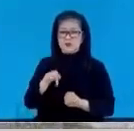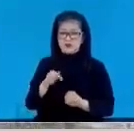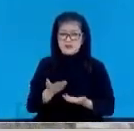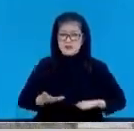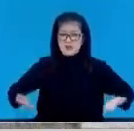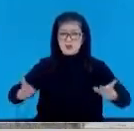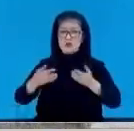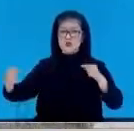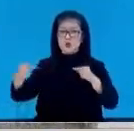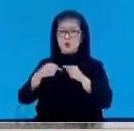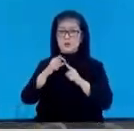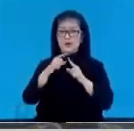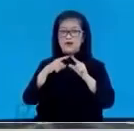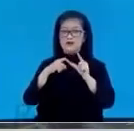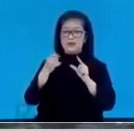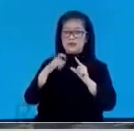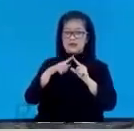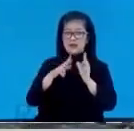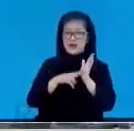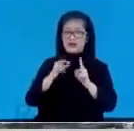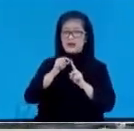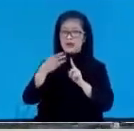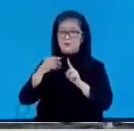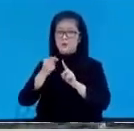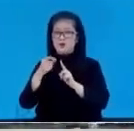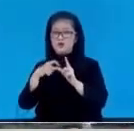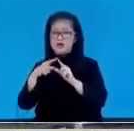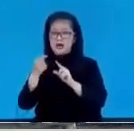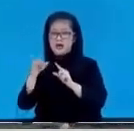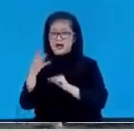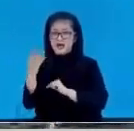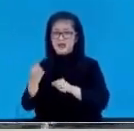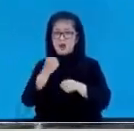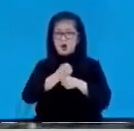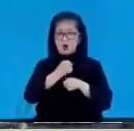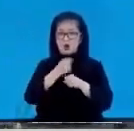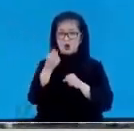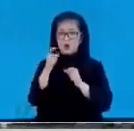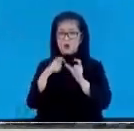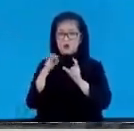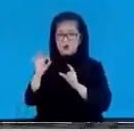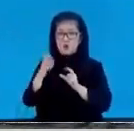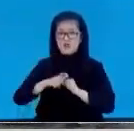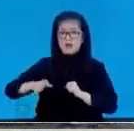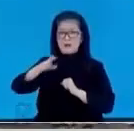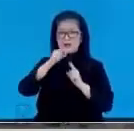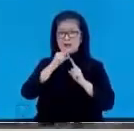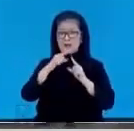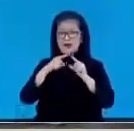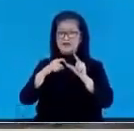dengan kecamatan Tempur Sari di Desa Gondoruso, kecamatan Pasirian, Lumajang pada Minggu